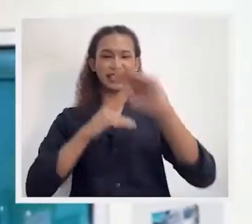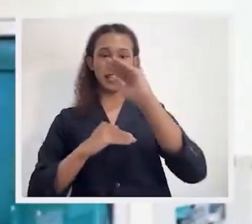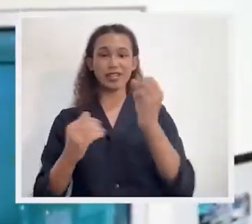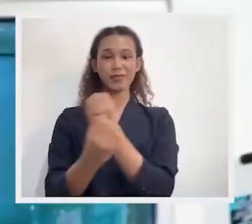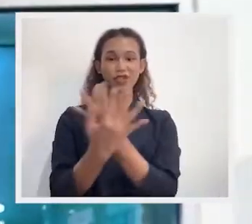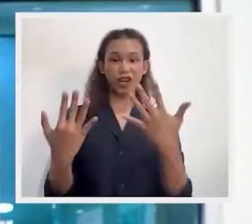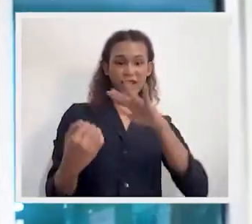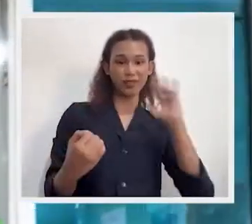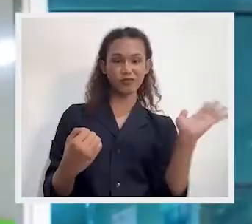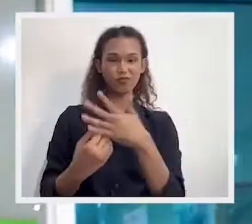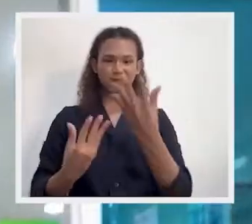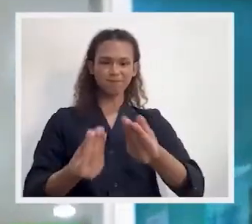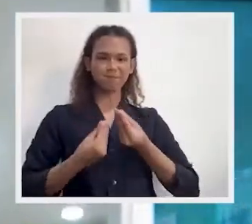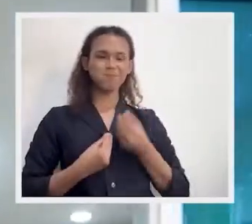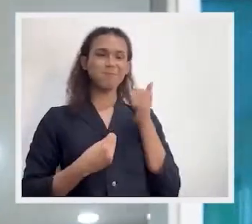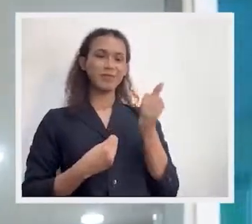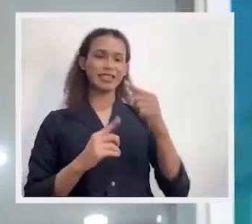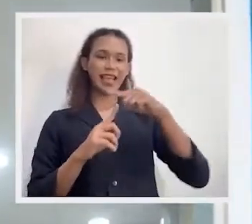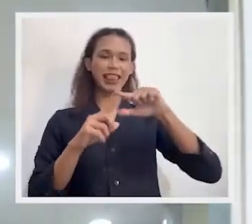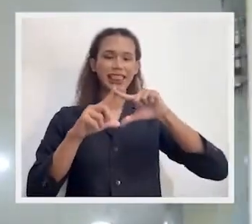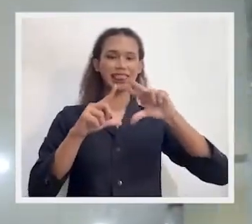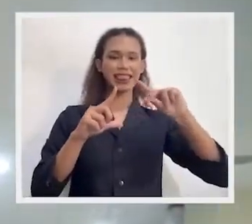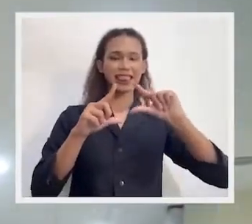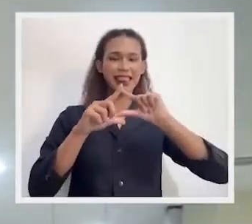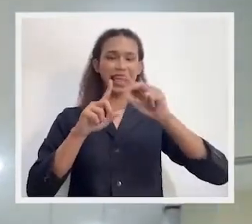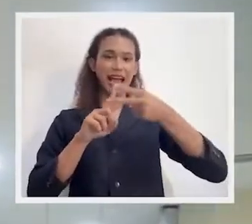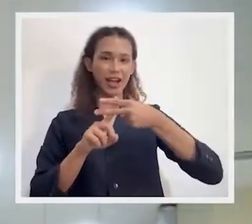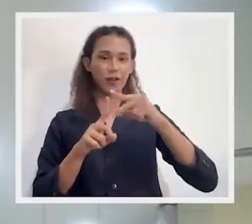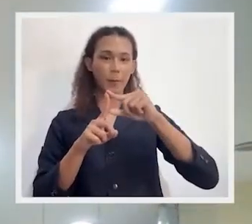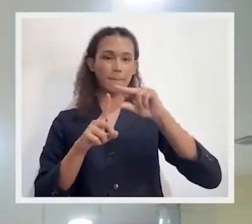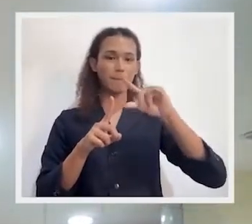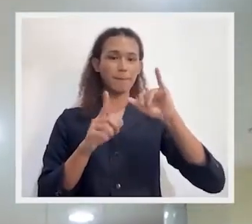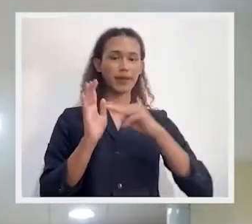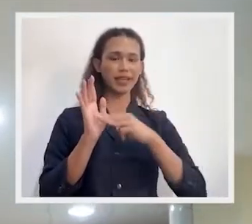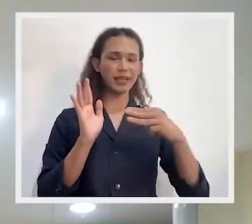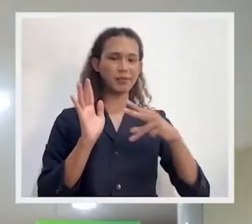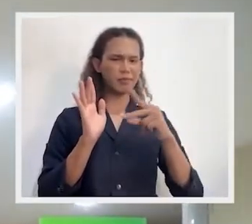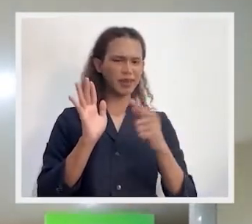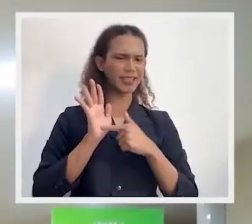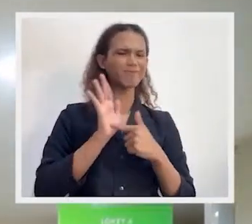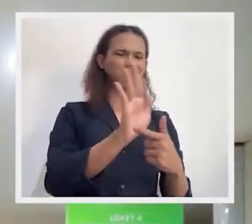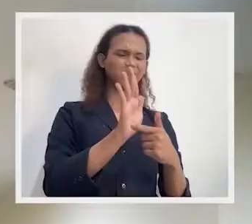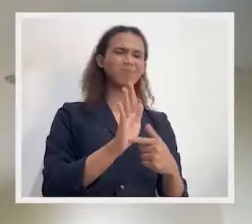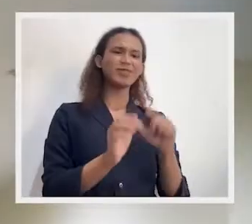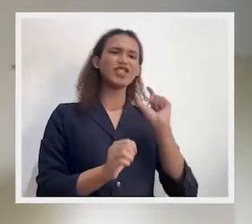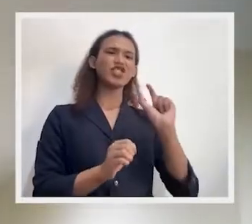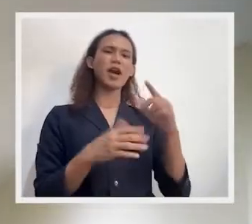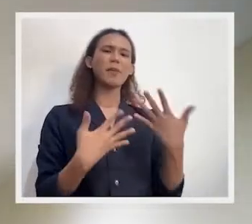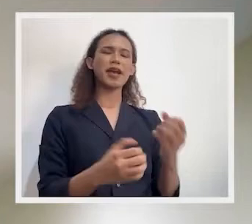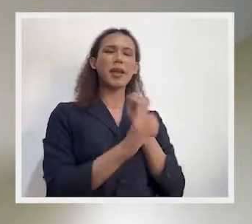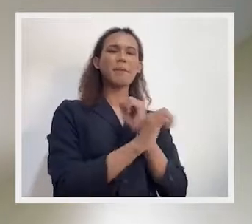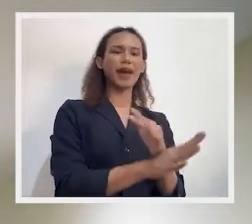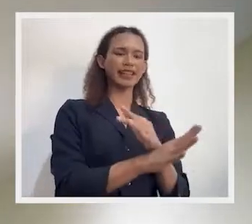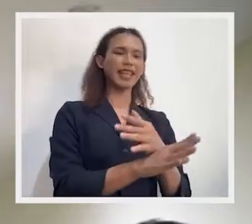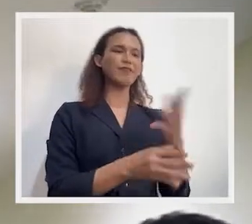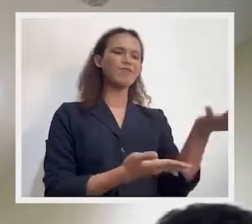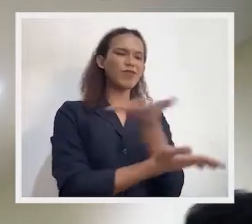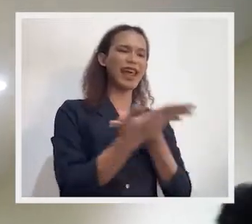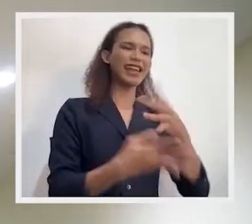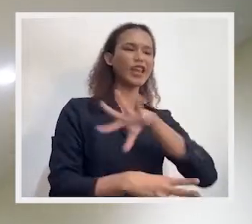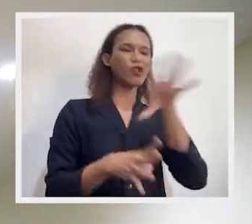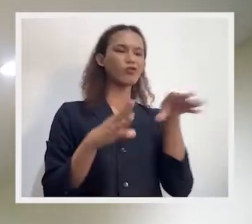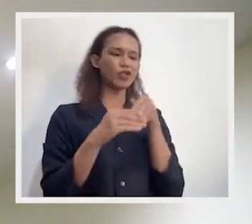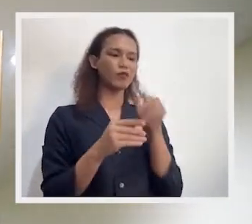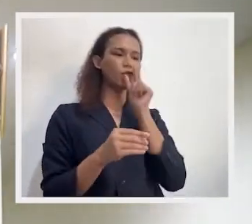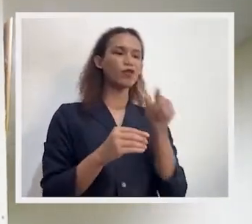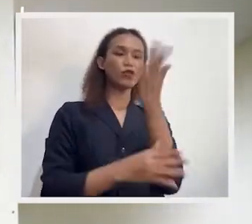serta melaksanakan transformasi layanan kesehatan primer, kita perlu mengimplementasikan pelayanan inklusif bagi